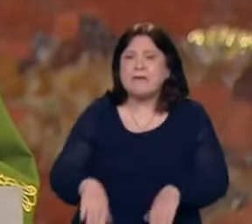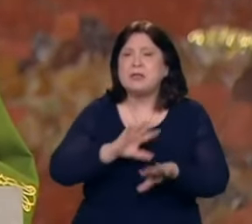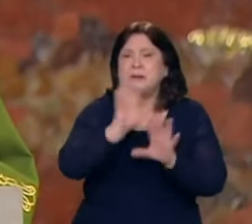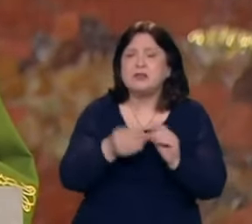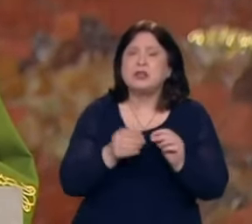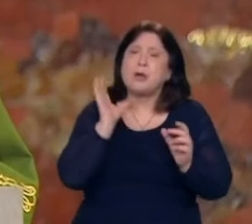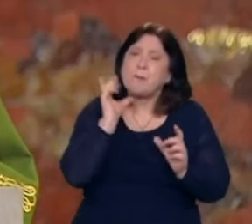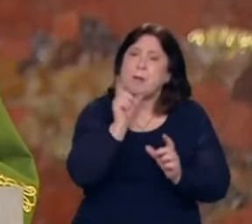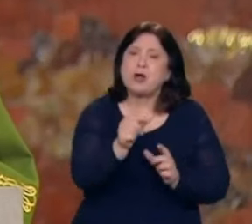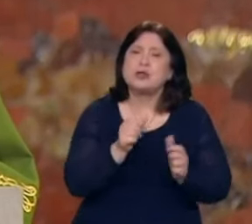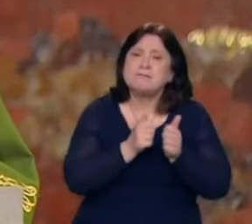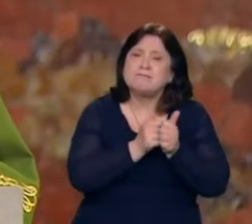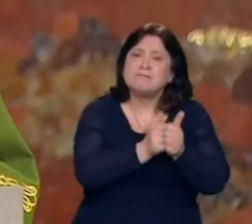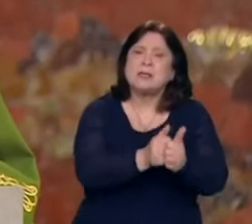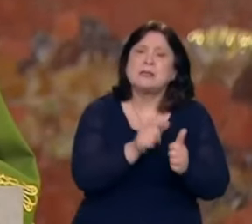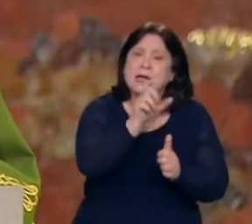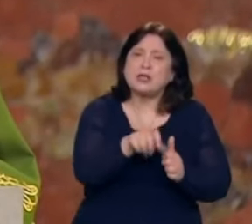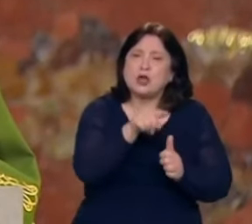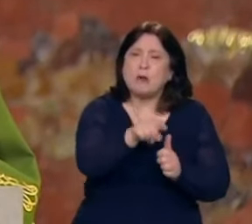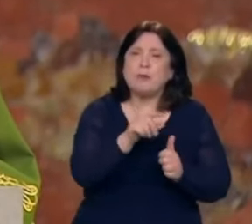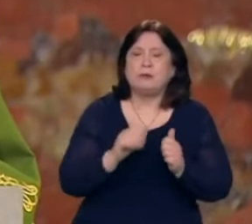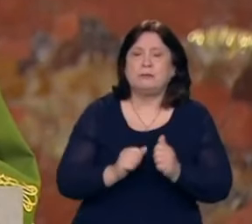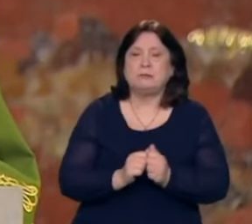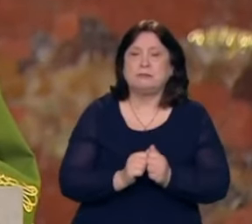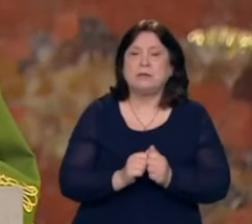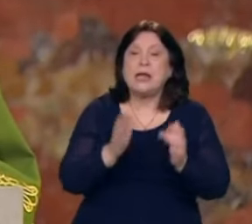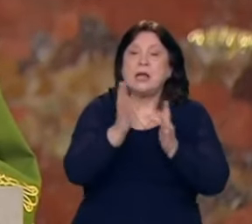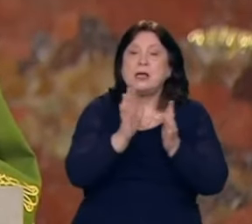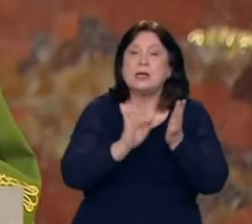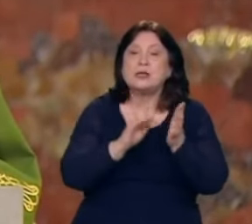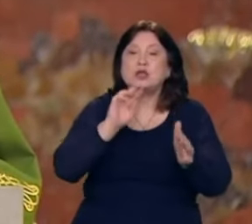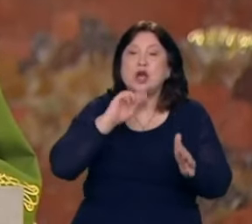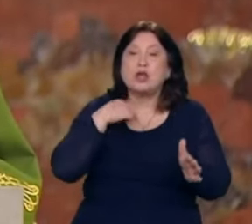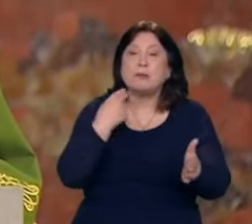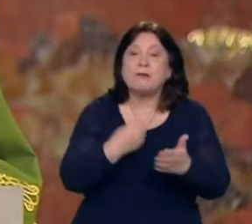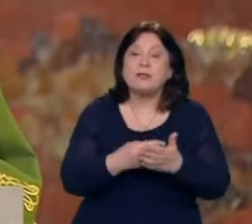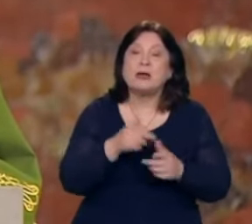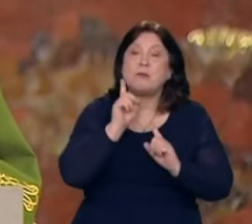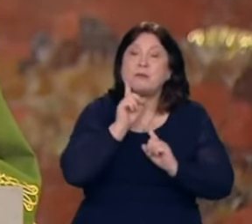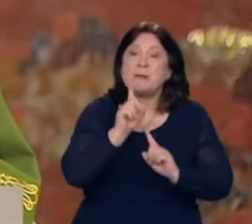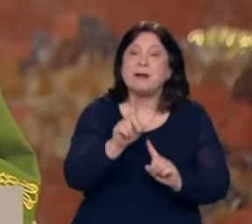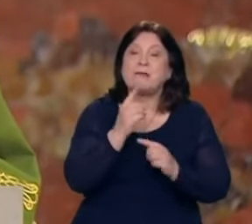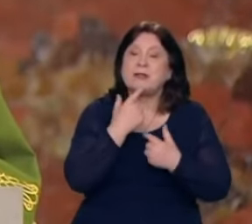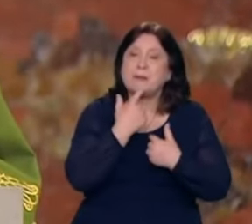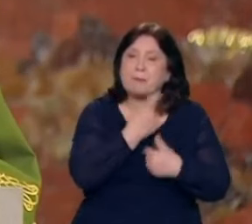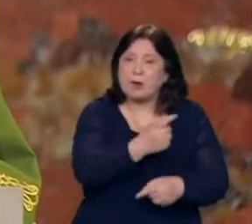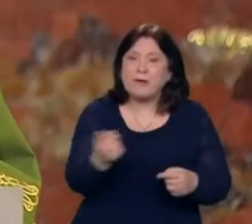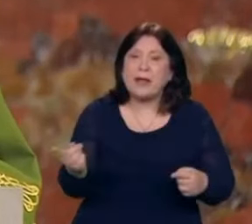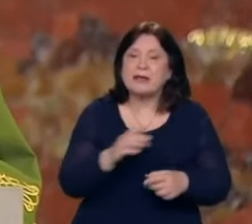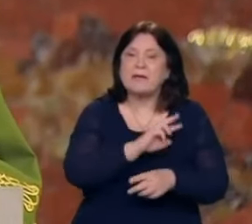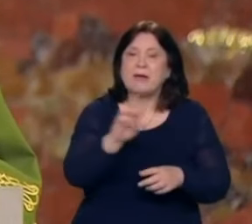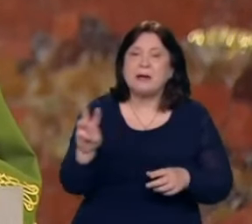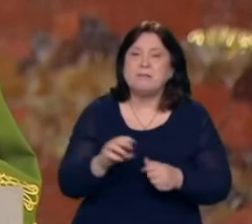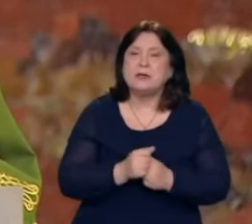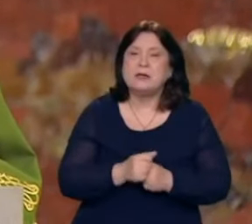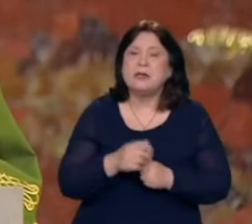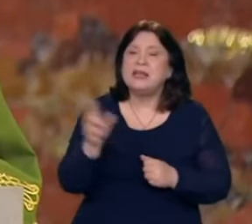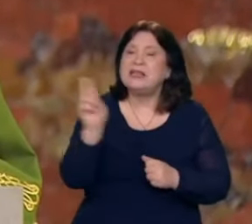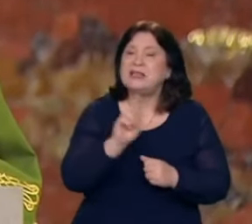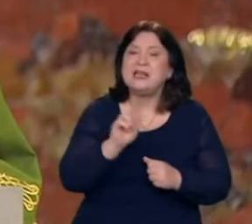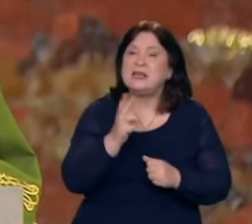za tobą Jezus odpowiedział Zaprawdę powiadam wam nikt nie